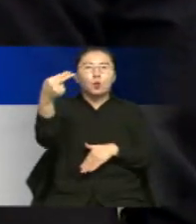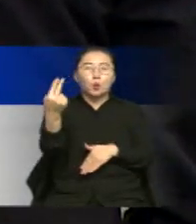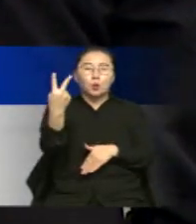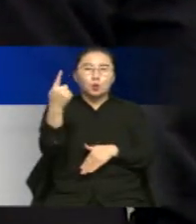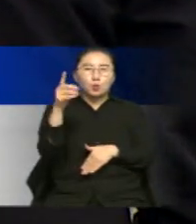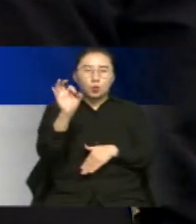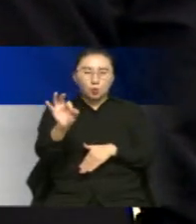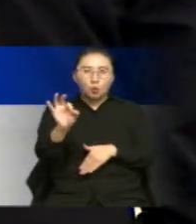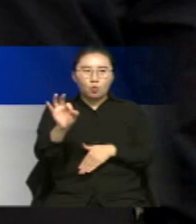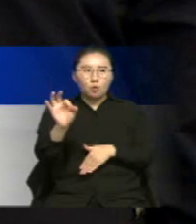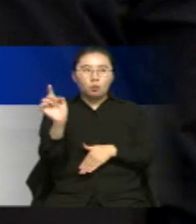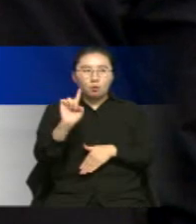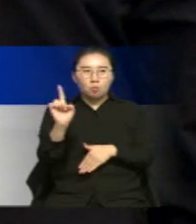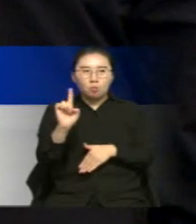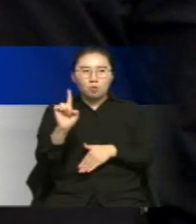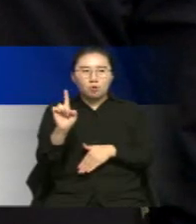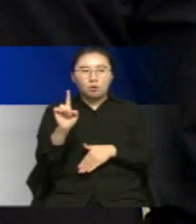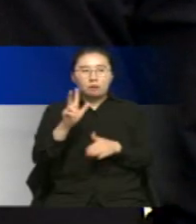노선을